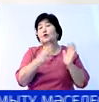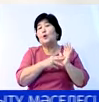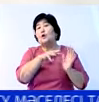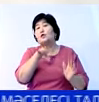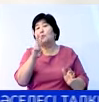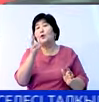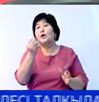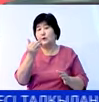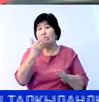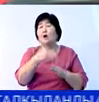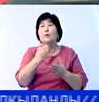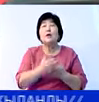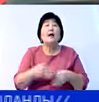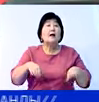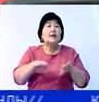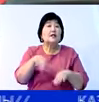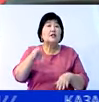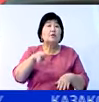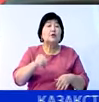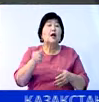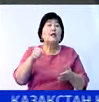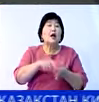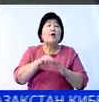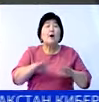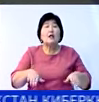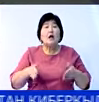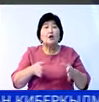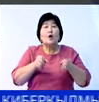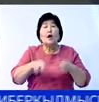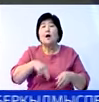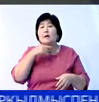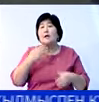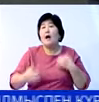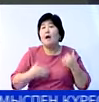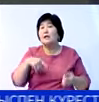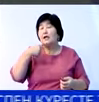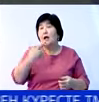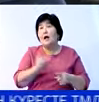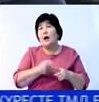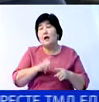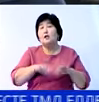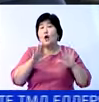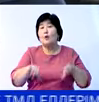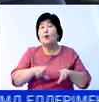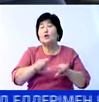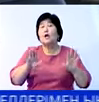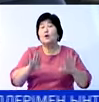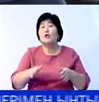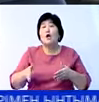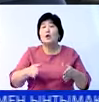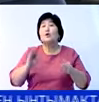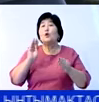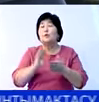теңге бөлінуде. Тиісінше депутаттар балалардың жол қауіпсіздігіне ерекше алаңдайтын жеткізді. Әсіресе орталыққа орнатылған жол белгілерін